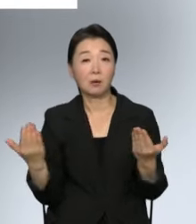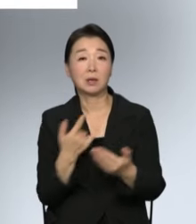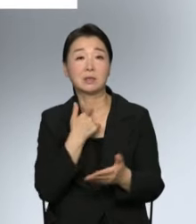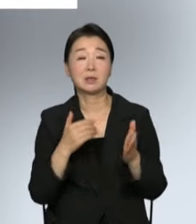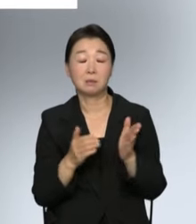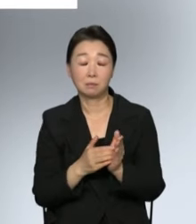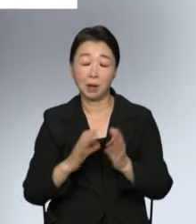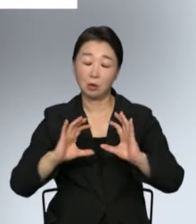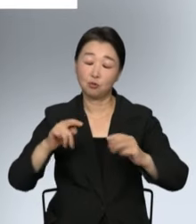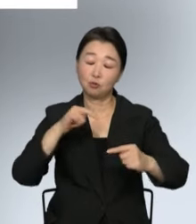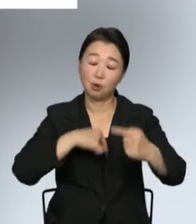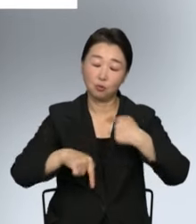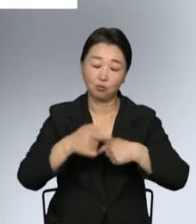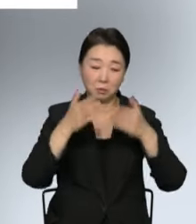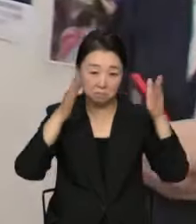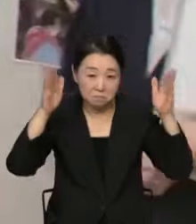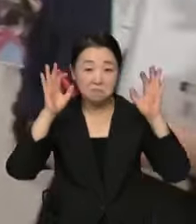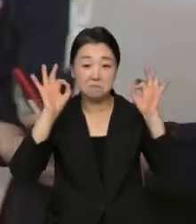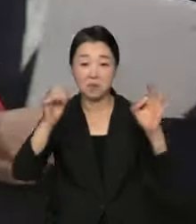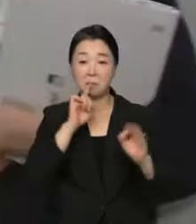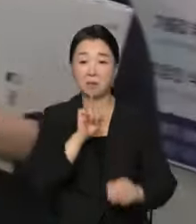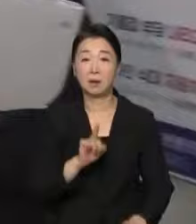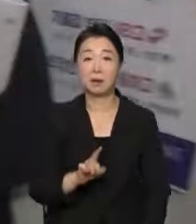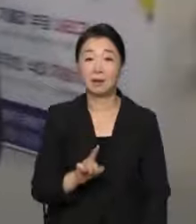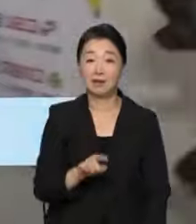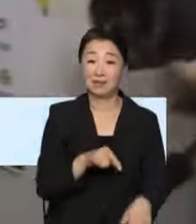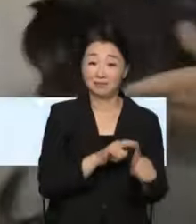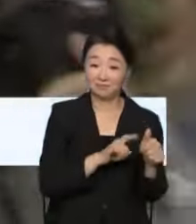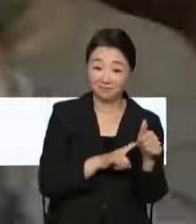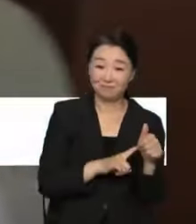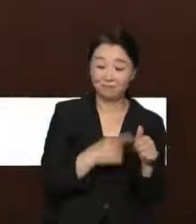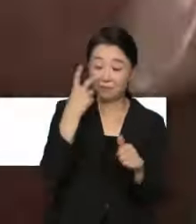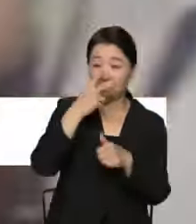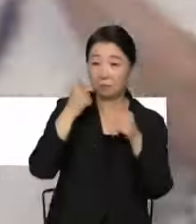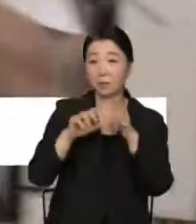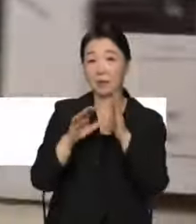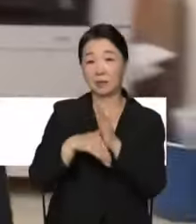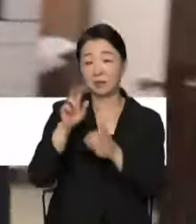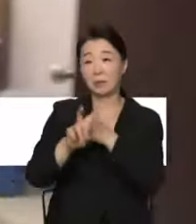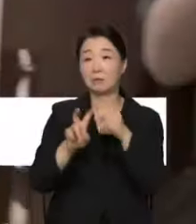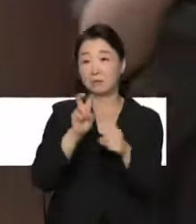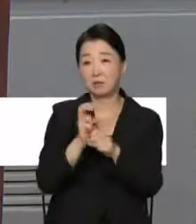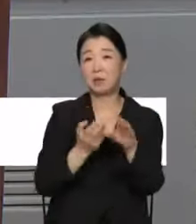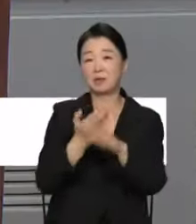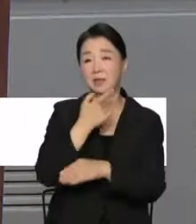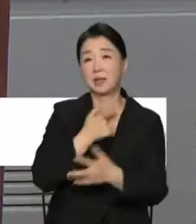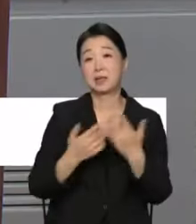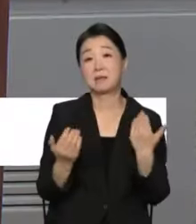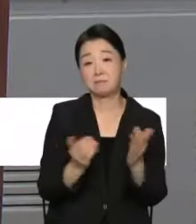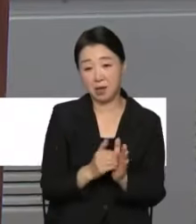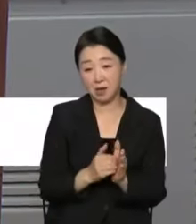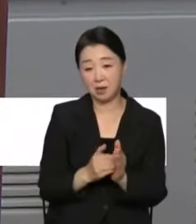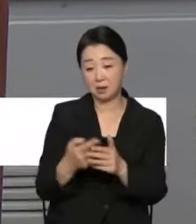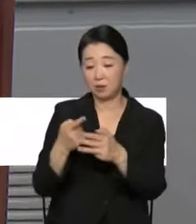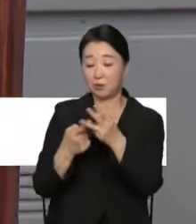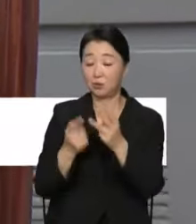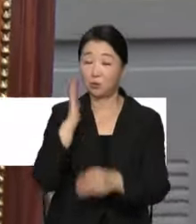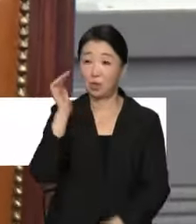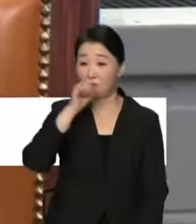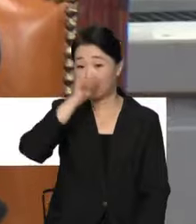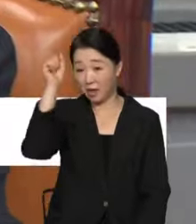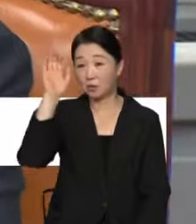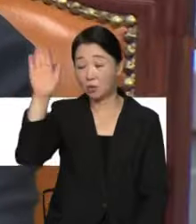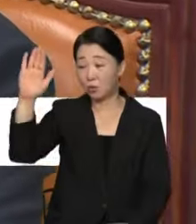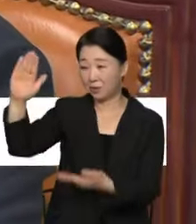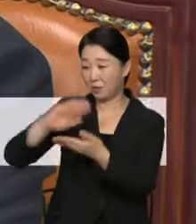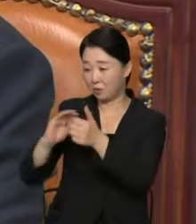큰 틀에서 조망했다고 썼습니다. 주감사는 검찰에서 31년 넘게 일했고 윤 대통령 당선 이후 대통령직